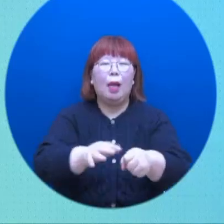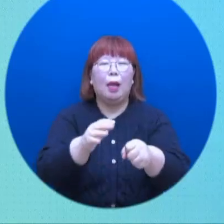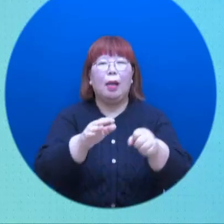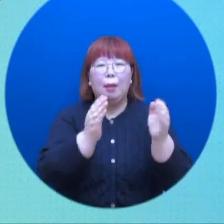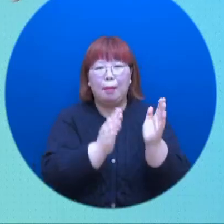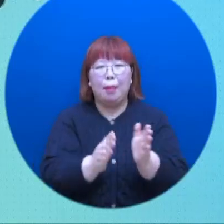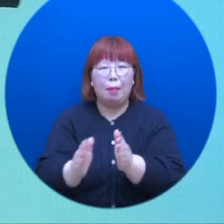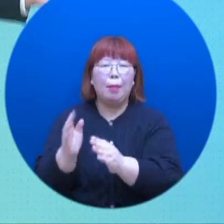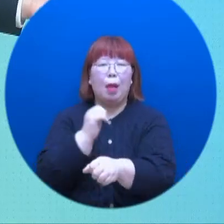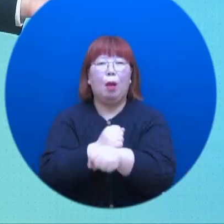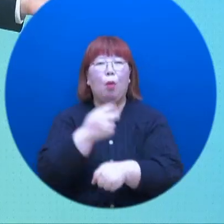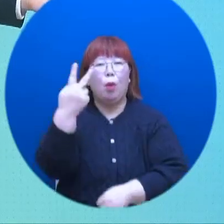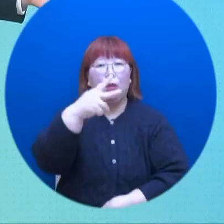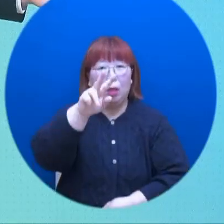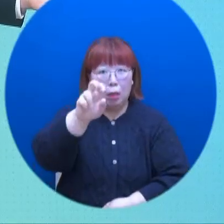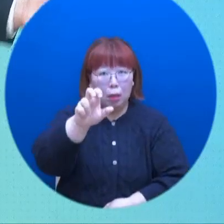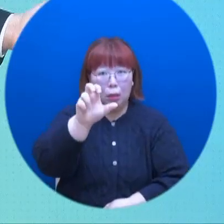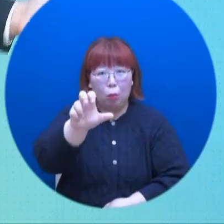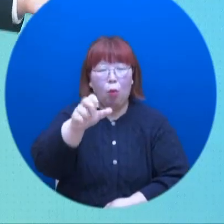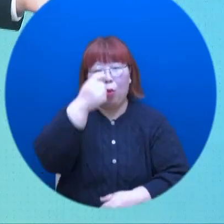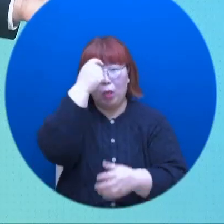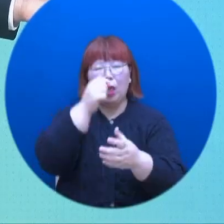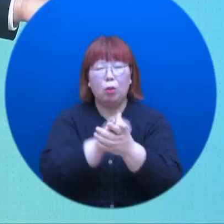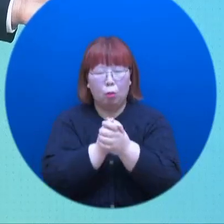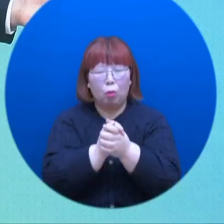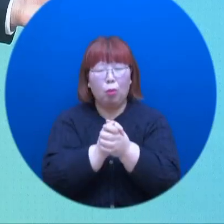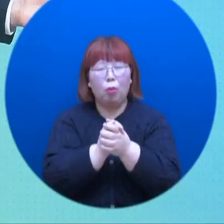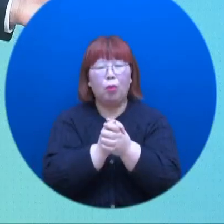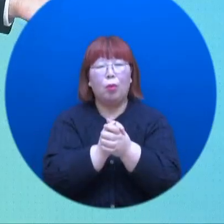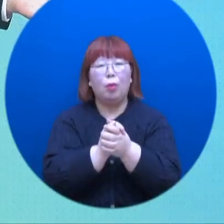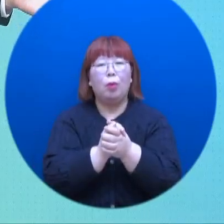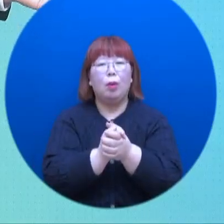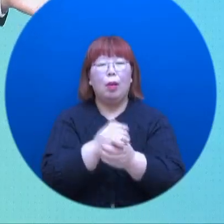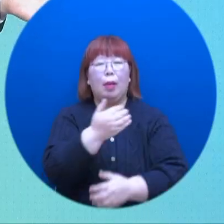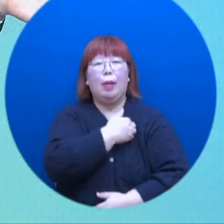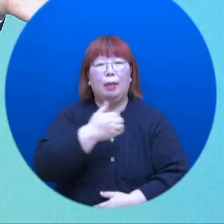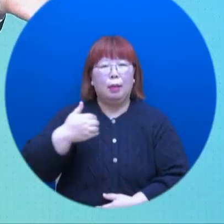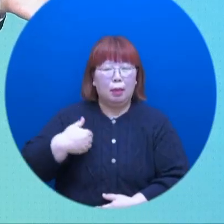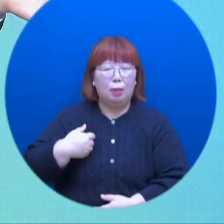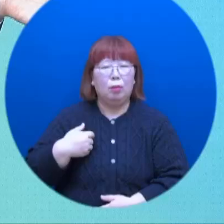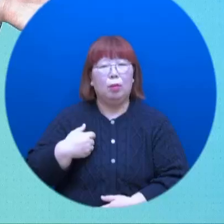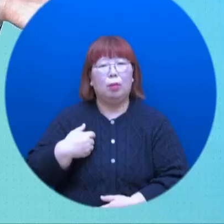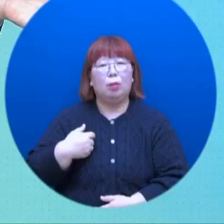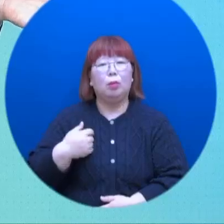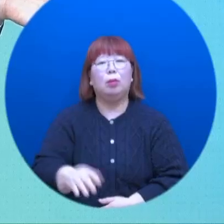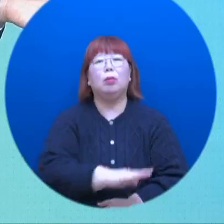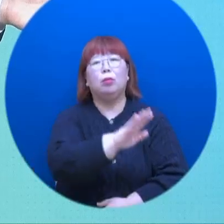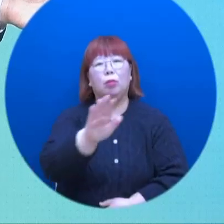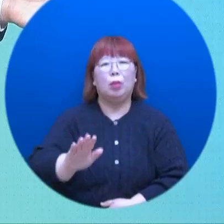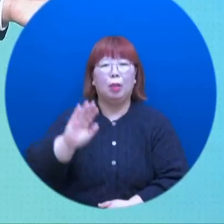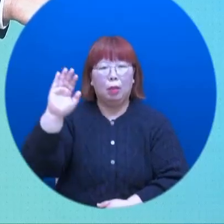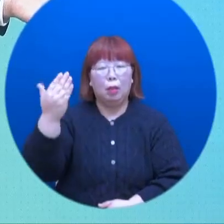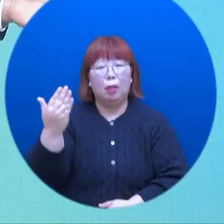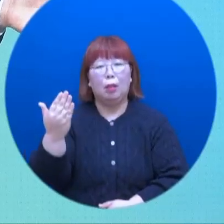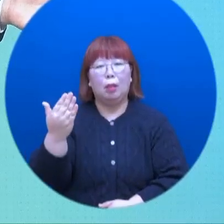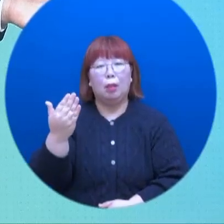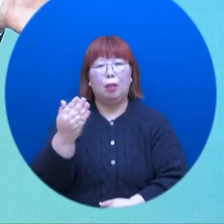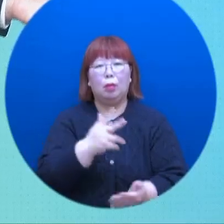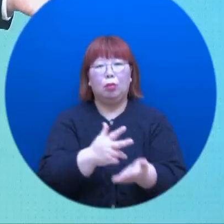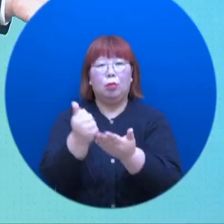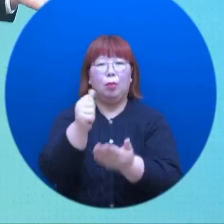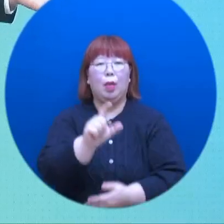그렇게 2025년도 기도로 가득 채우는 우리가 되기를 주님의